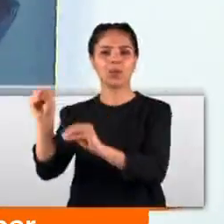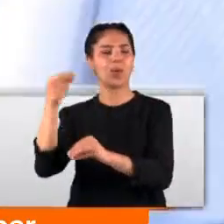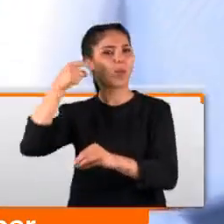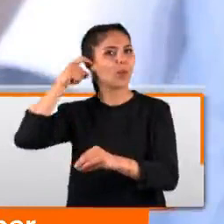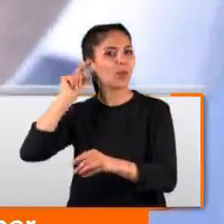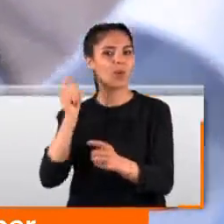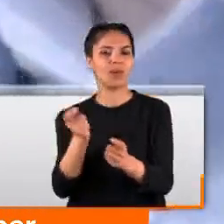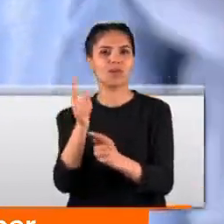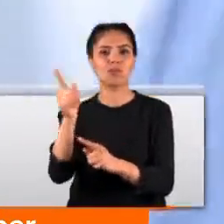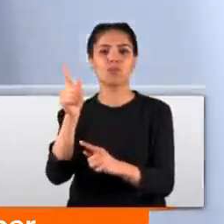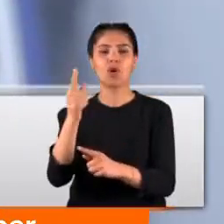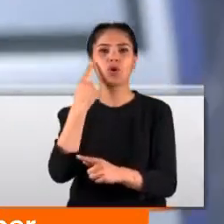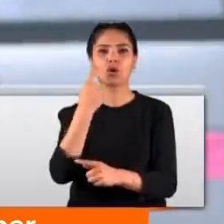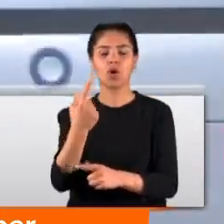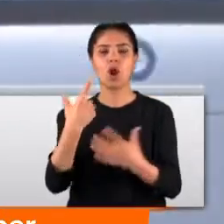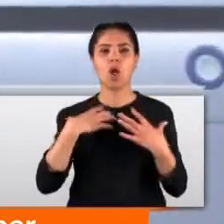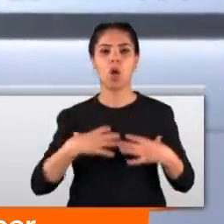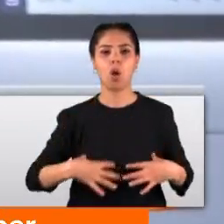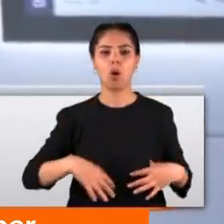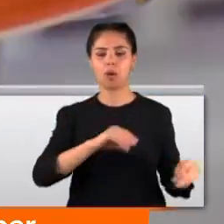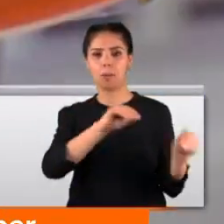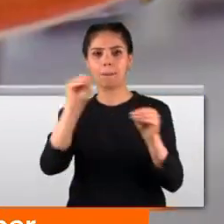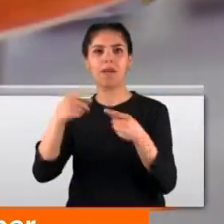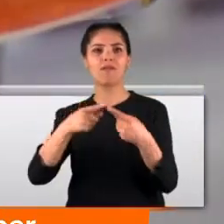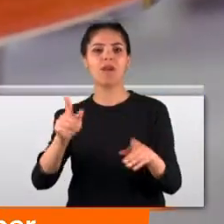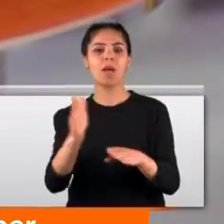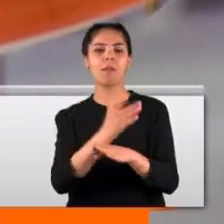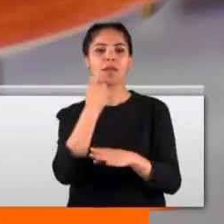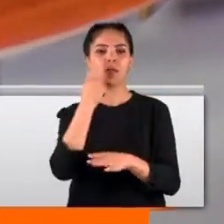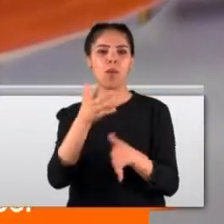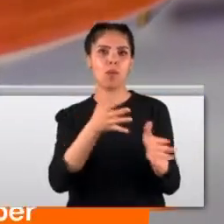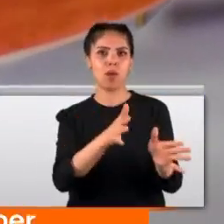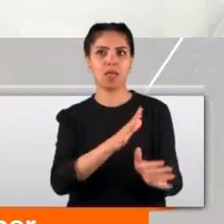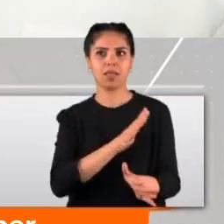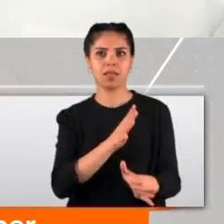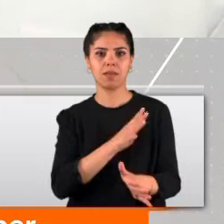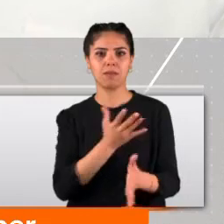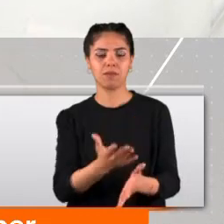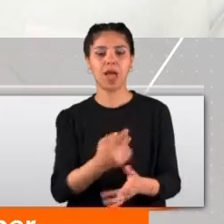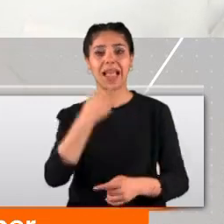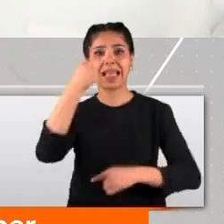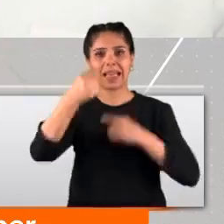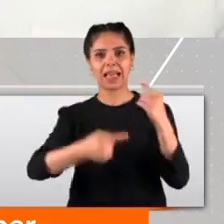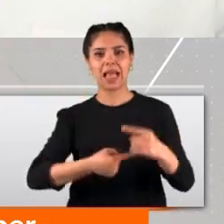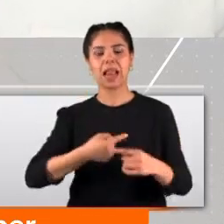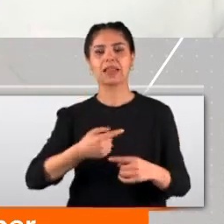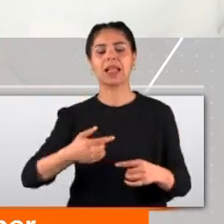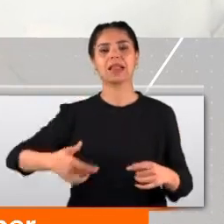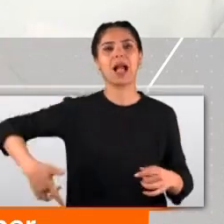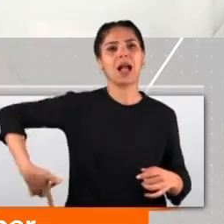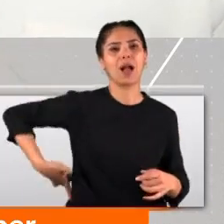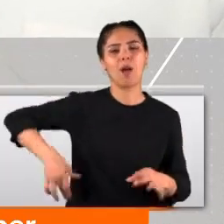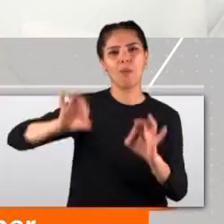yapılması işlemi bu tarz organik fiyatları farklı malzemelerle bir süredir üretiyordu ancak geleneksel olarak kabul o kıpırda